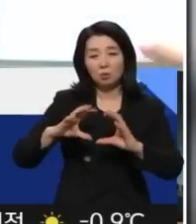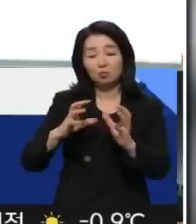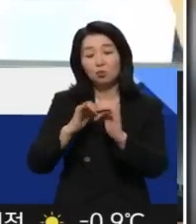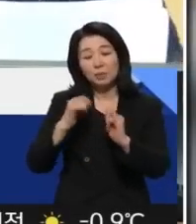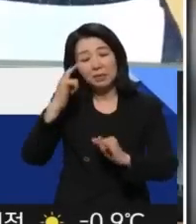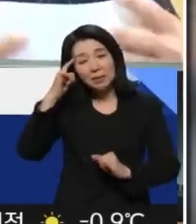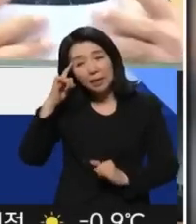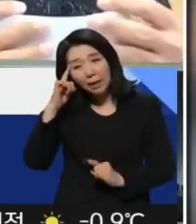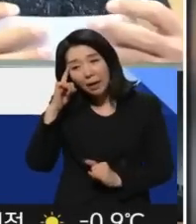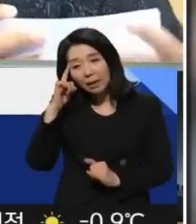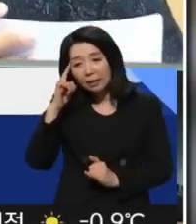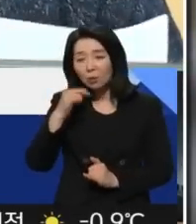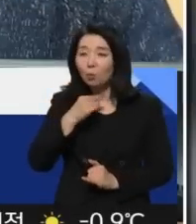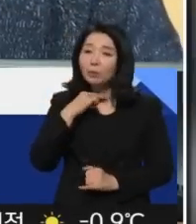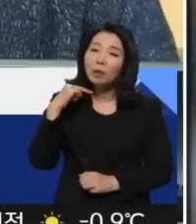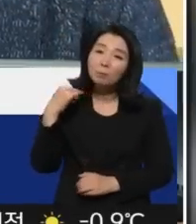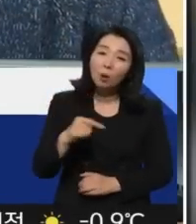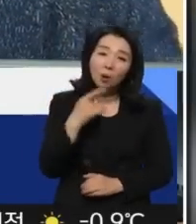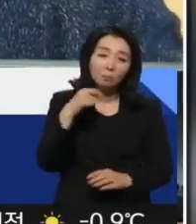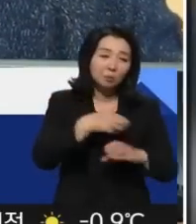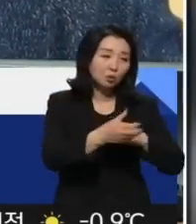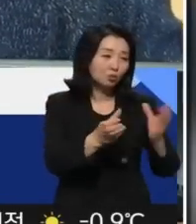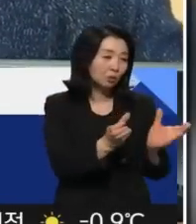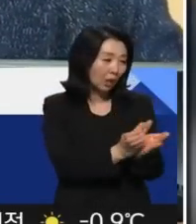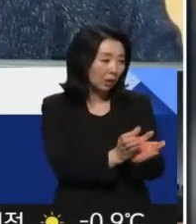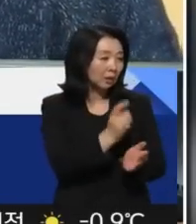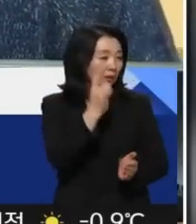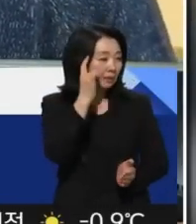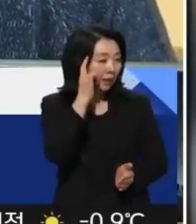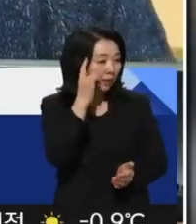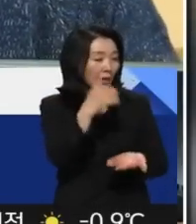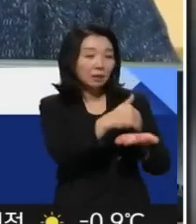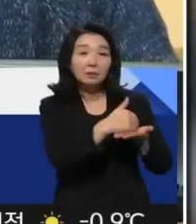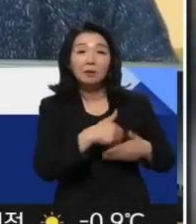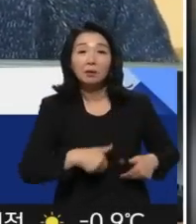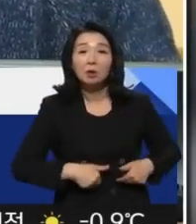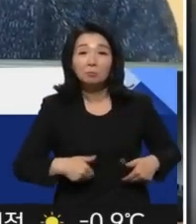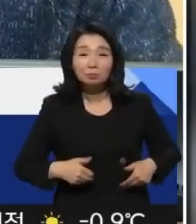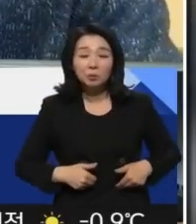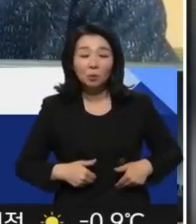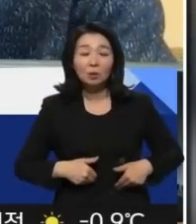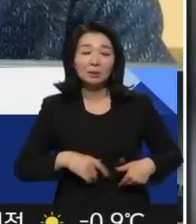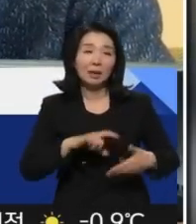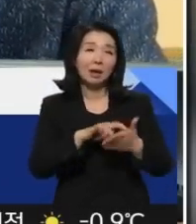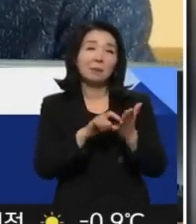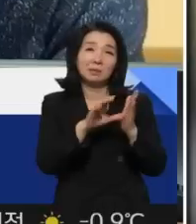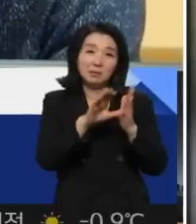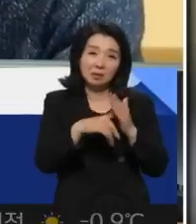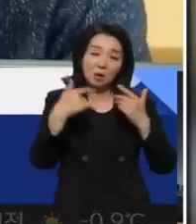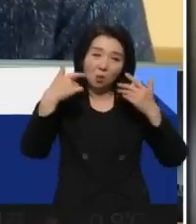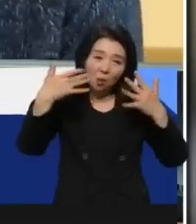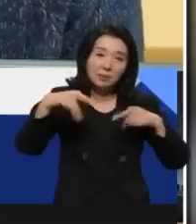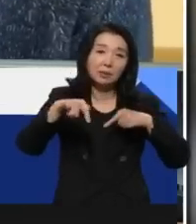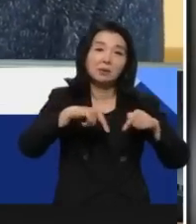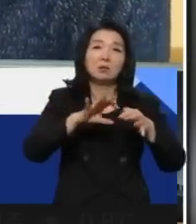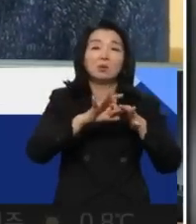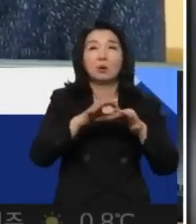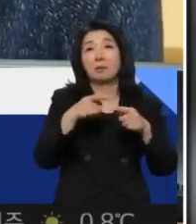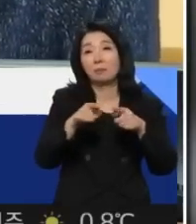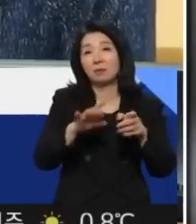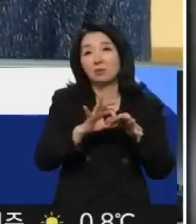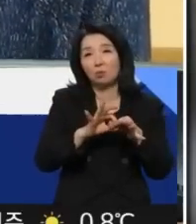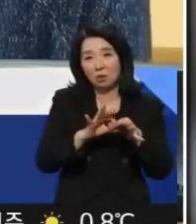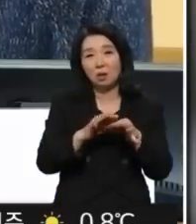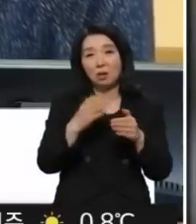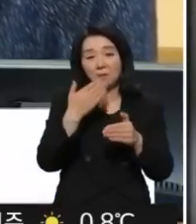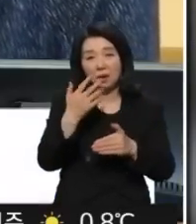또 민주당의 의견 또 의원들도 많이 들어봐야 되기 때문에 적절한 시점에 명확한 정치적 판단을 통해 가지고 하지